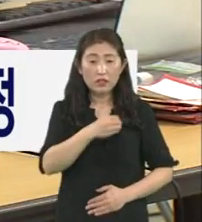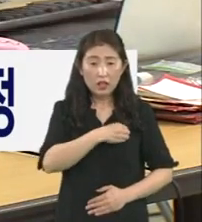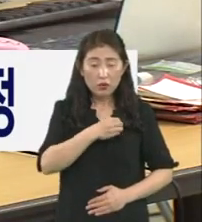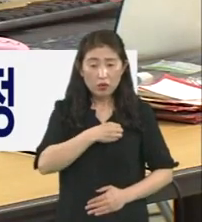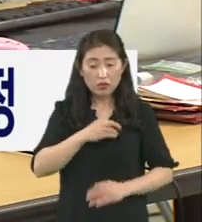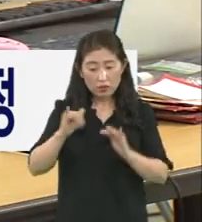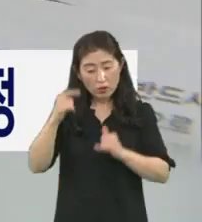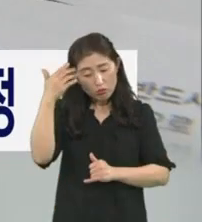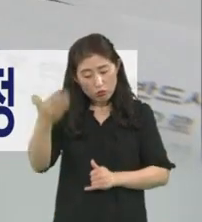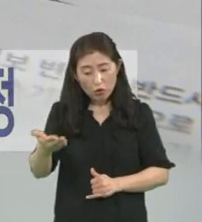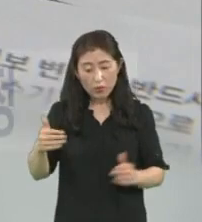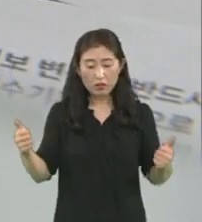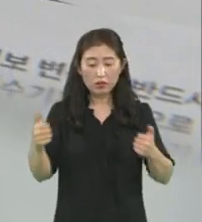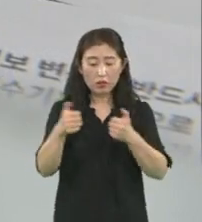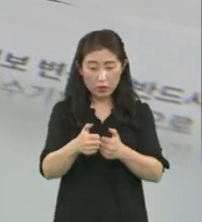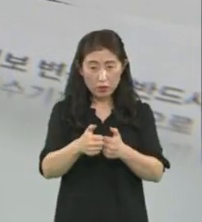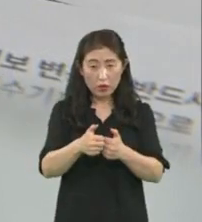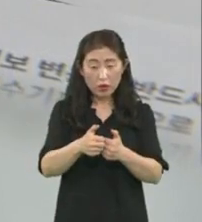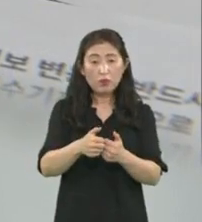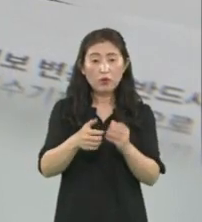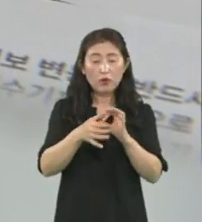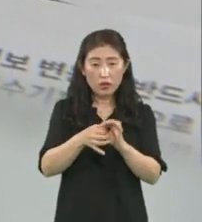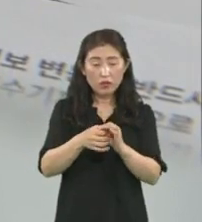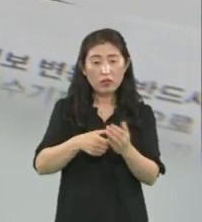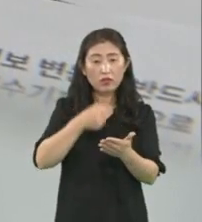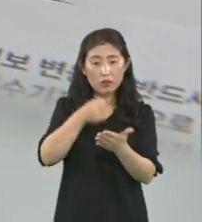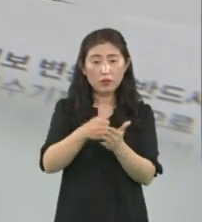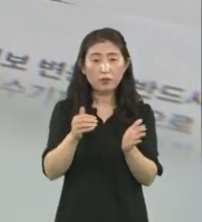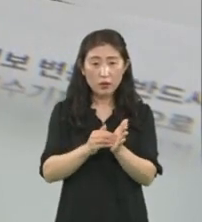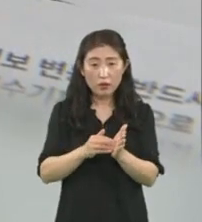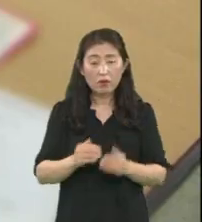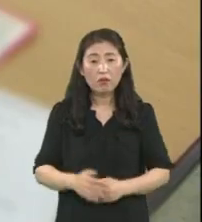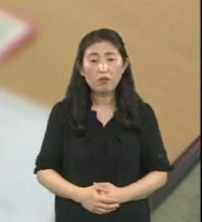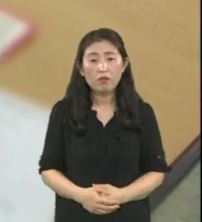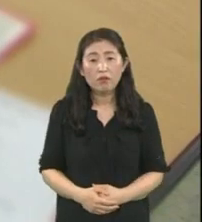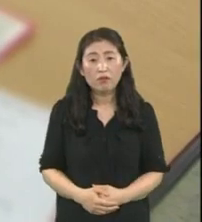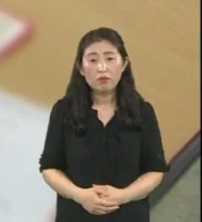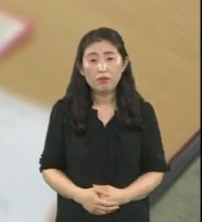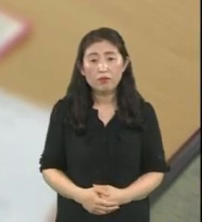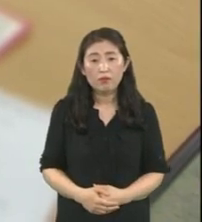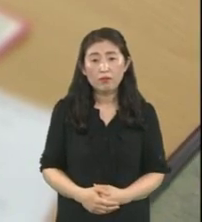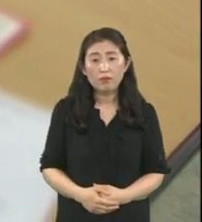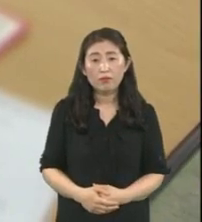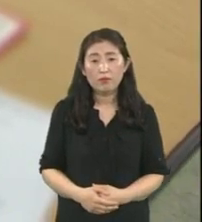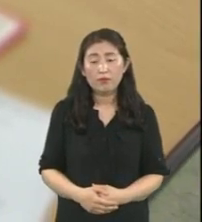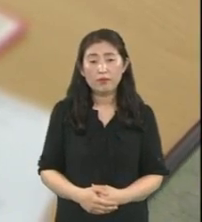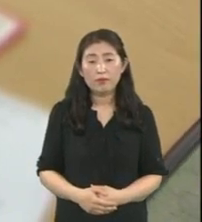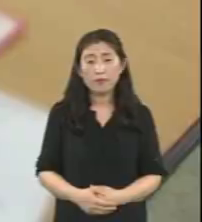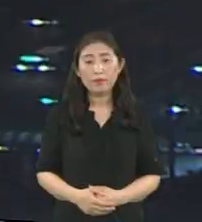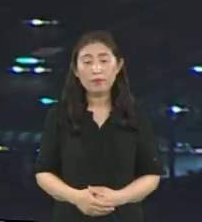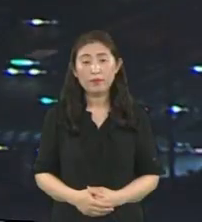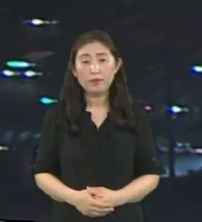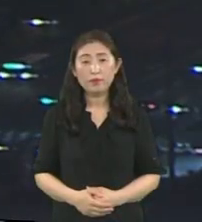책임당원과 일반 국민 여론조사 결과를 각각 50%씩 반영해 진행됐습니다.